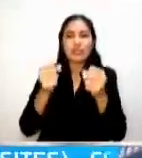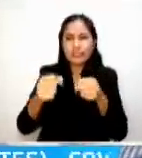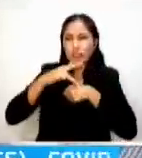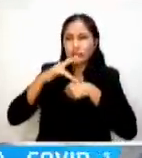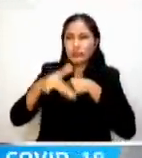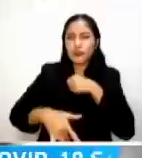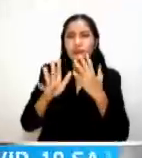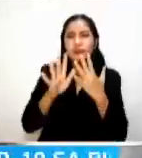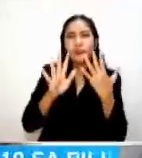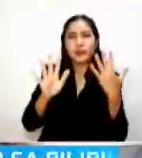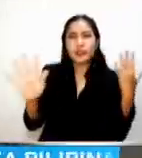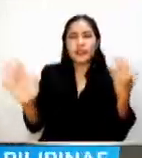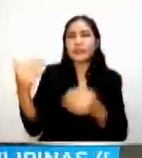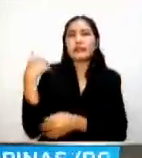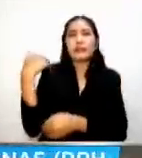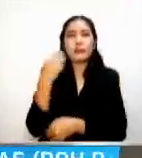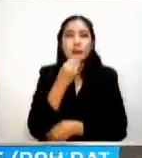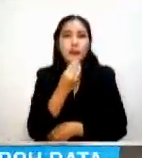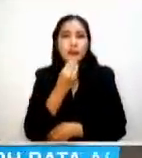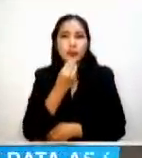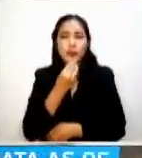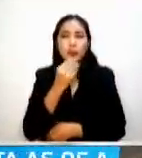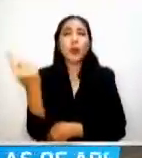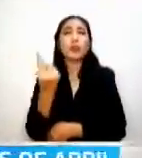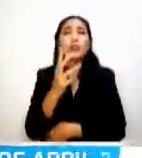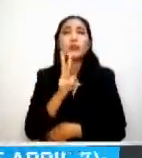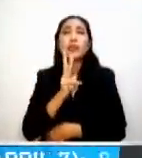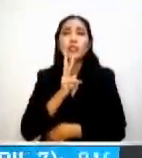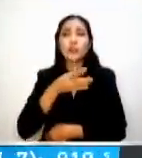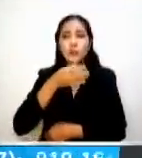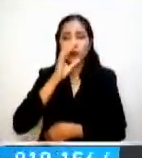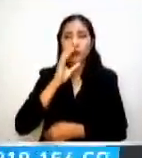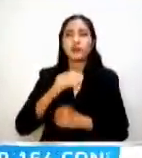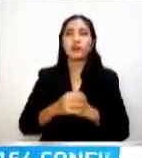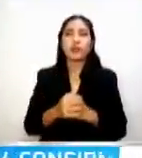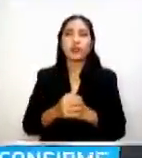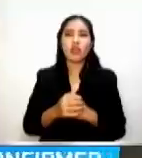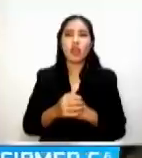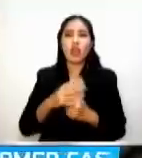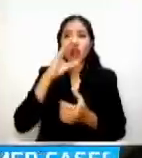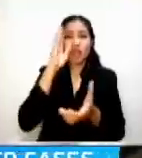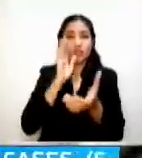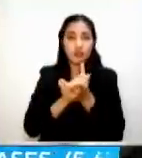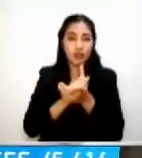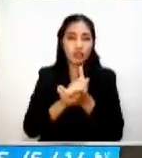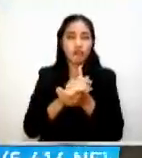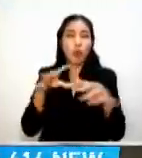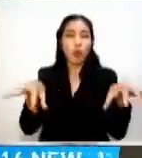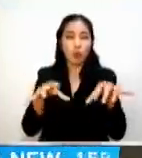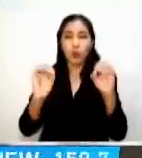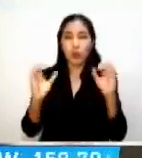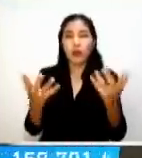siya naghahapunan at tanging tubig lang ang daladala. Nawalan daw ng trabaho ang kanyang asawa. Ay, hindi, mayroon kaming pambiling